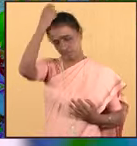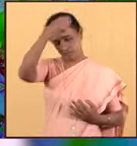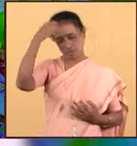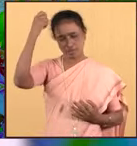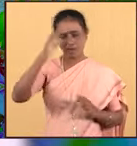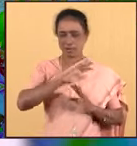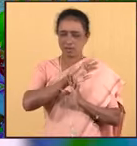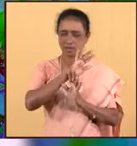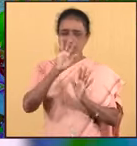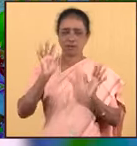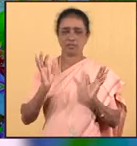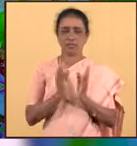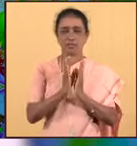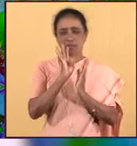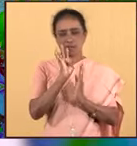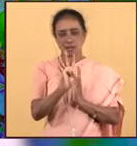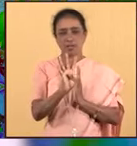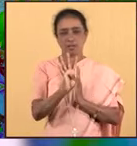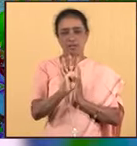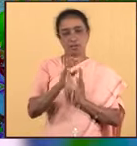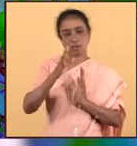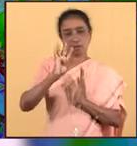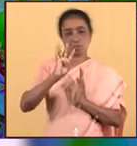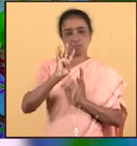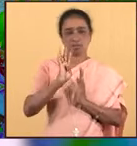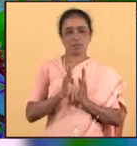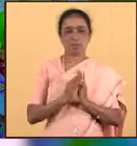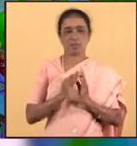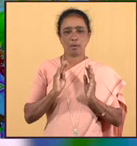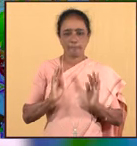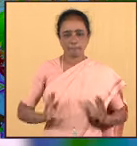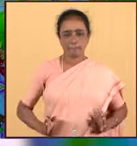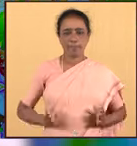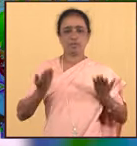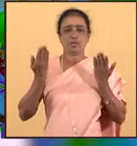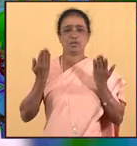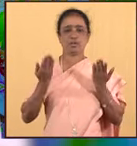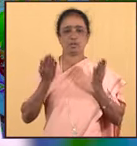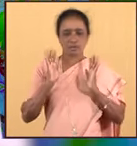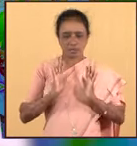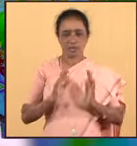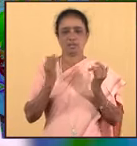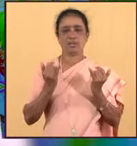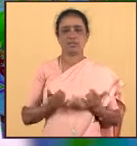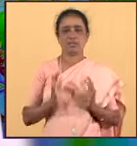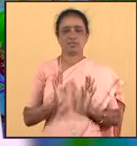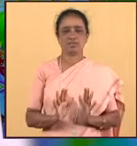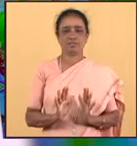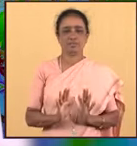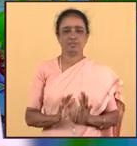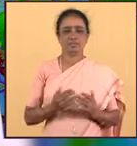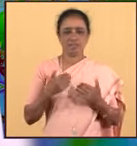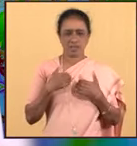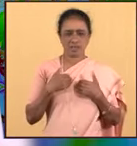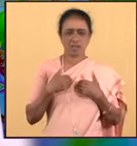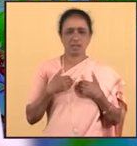சீக்கியம் ஆகிய நான்கு பெரு சமயங்களுடைய பிறப்பிடம், அதாவது தோன்றிய இடமே இங்கே தான். இப்போ